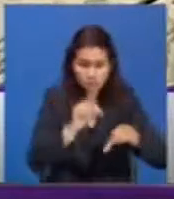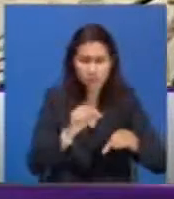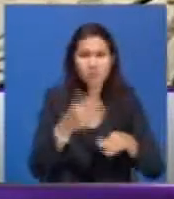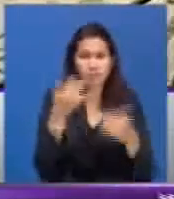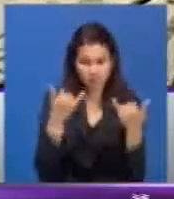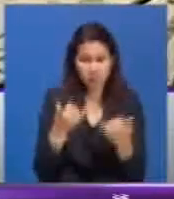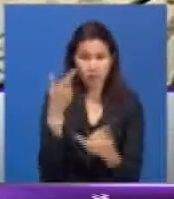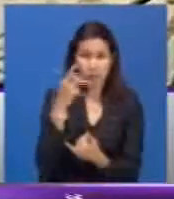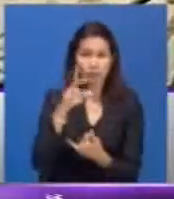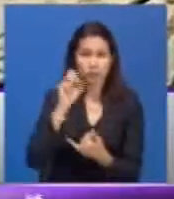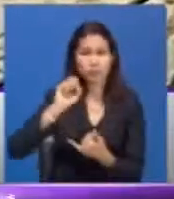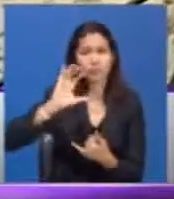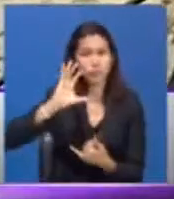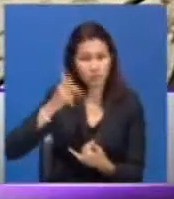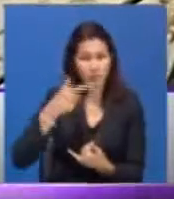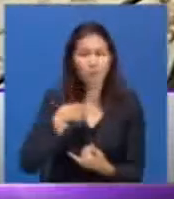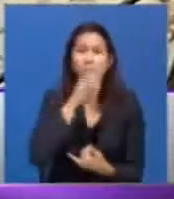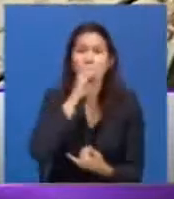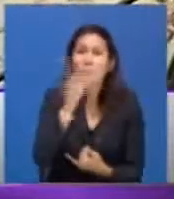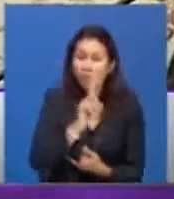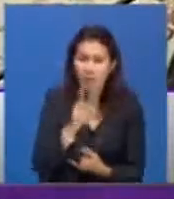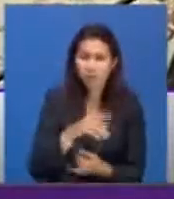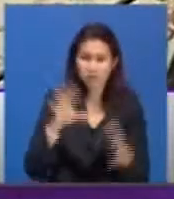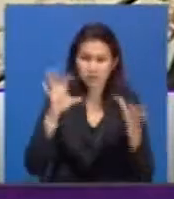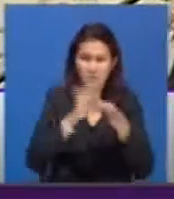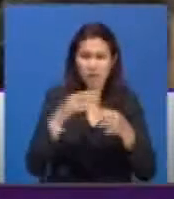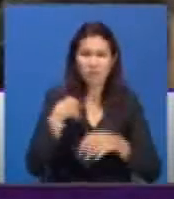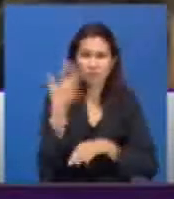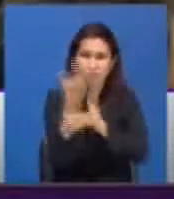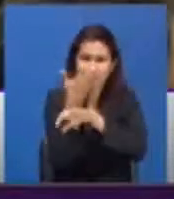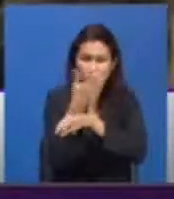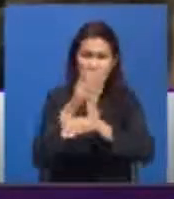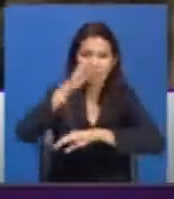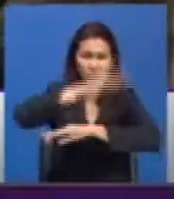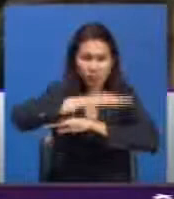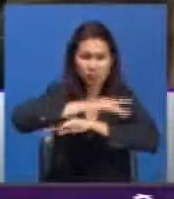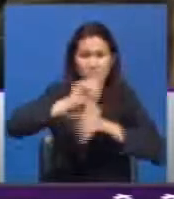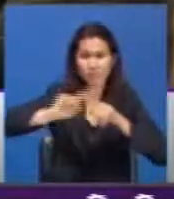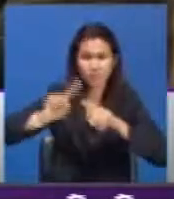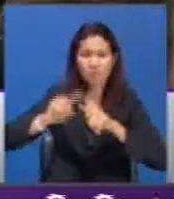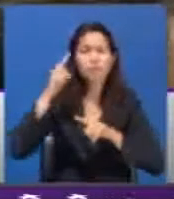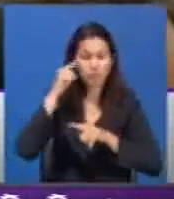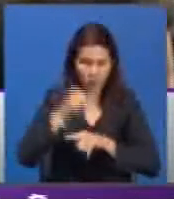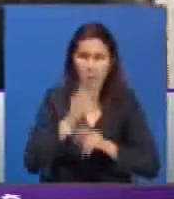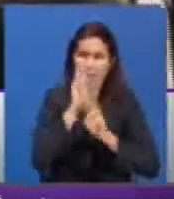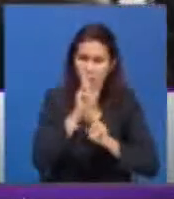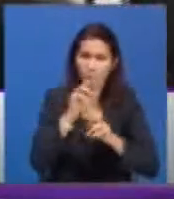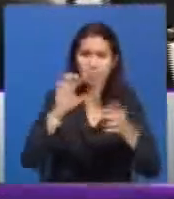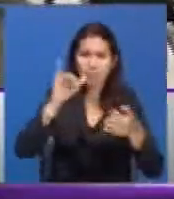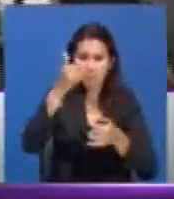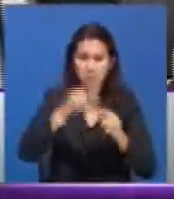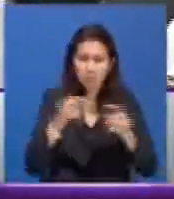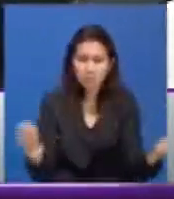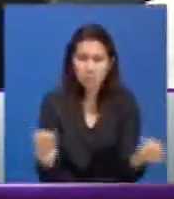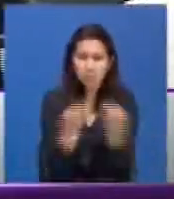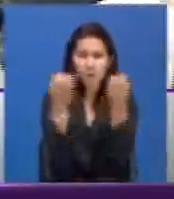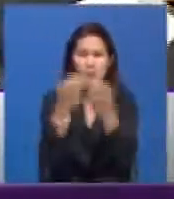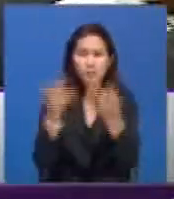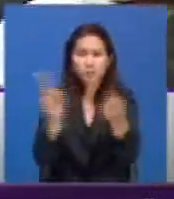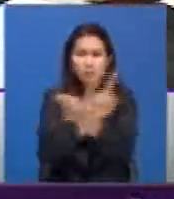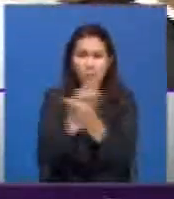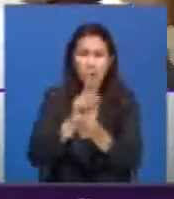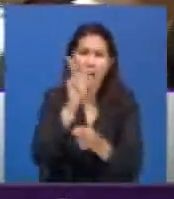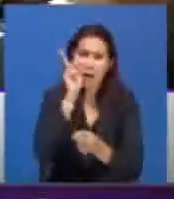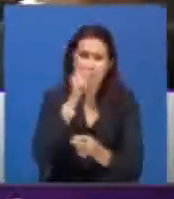ช.ได้เน้นย้ำนะคะว่าการติดตามการนำเสนอข่าวของสื่อโดยเฉพาะข่าวสารที่กระทบกับสังคมหรือองค์กรหน่วยงานไม่ให้มีการบิ